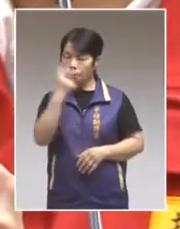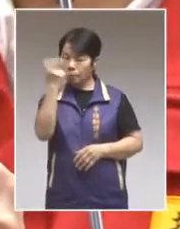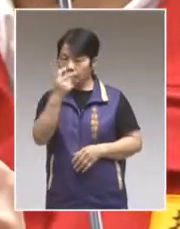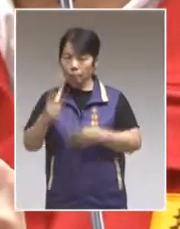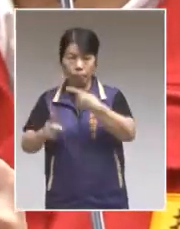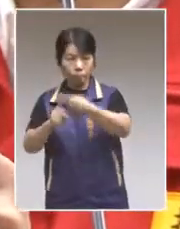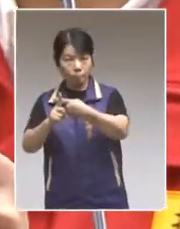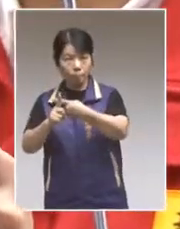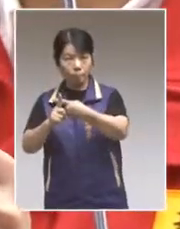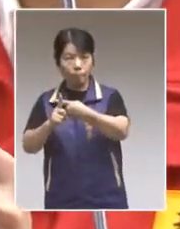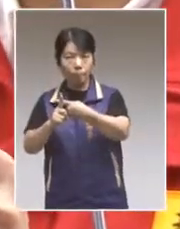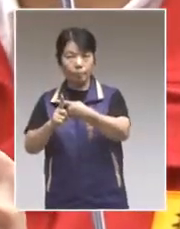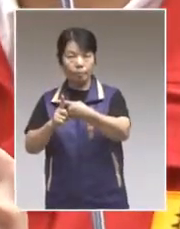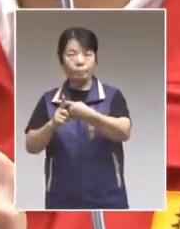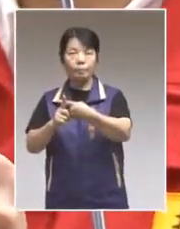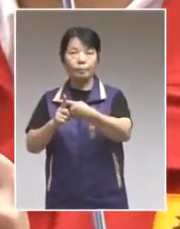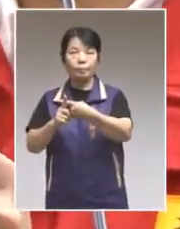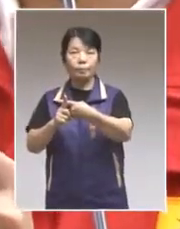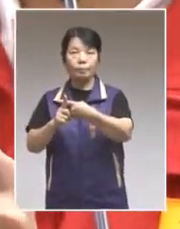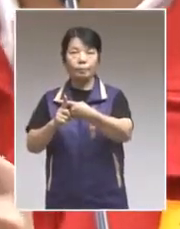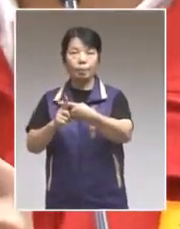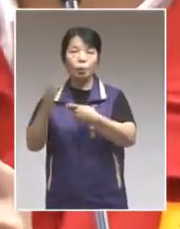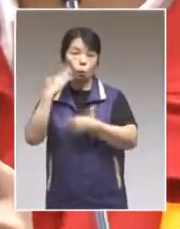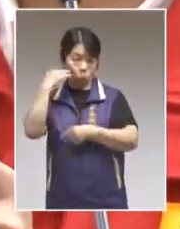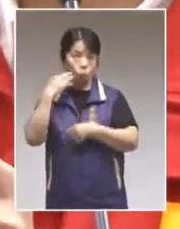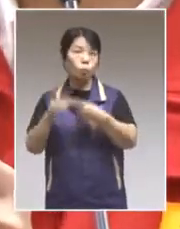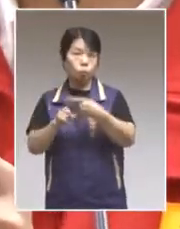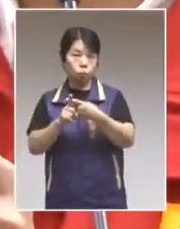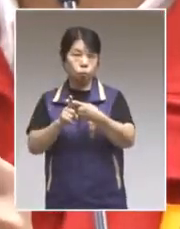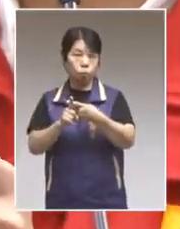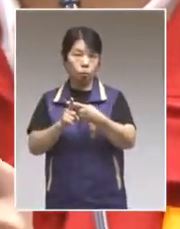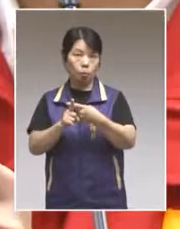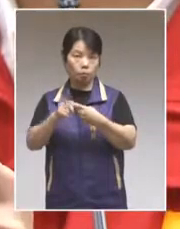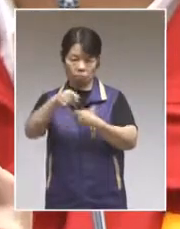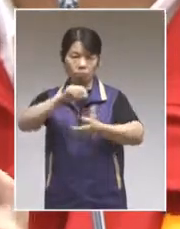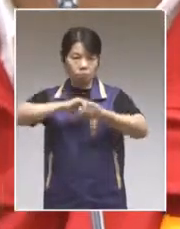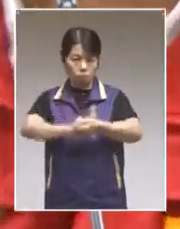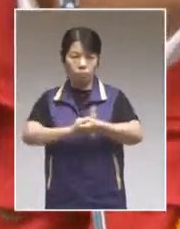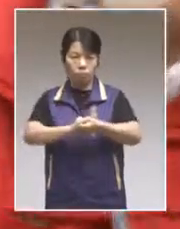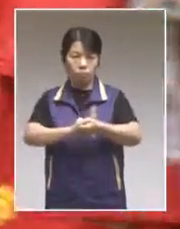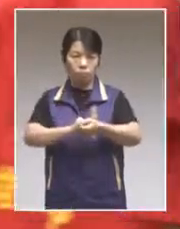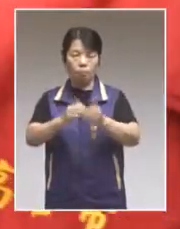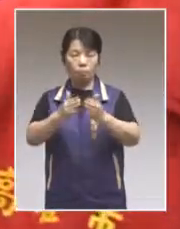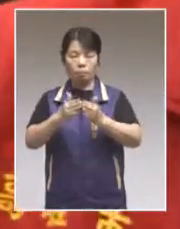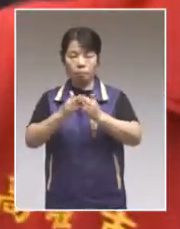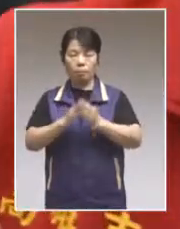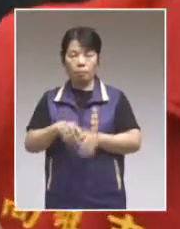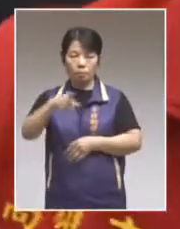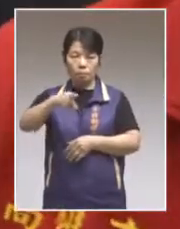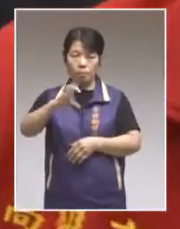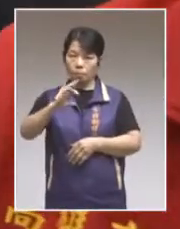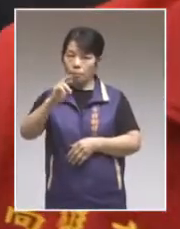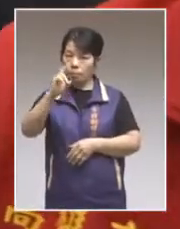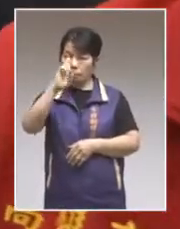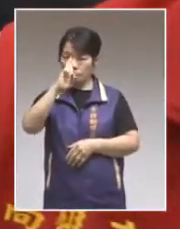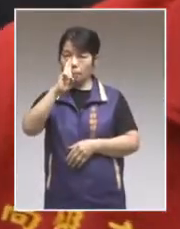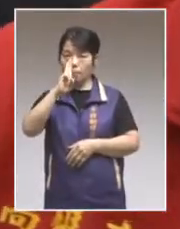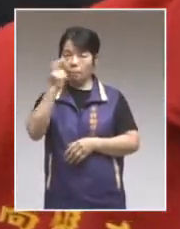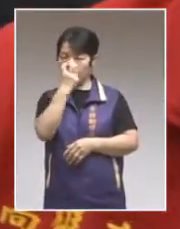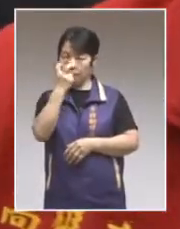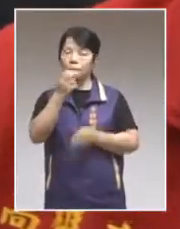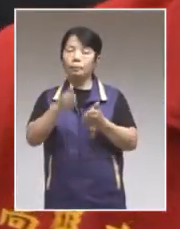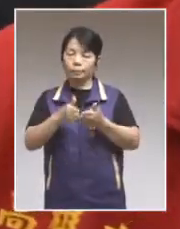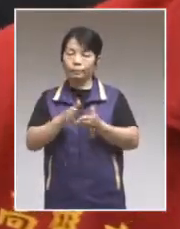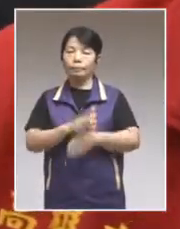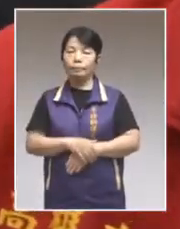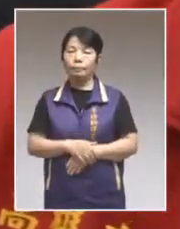好，快筛阳的时候假如是阳性，那你就必须啊进行PCR 的裁剪，好 ，PCR